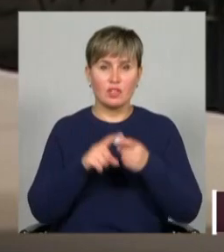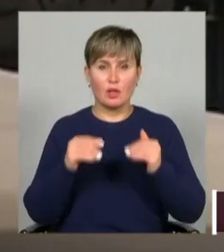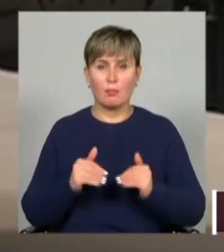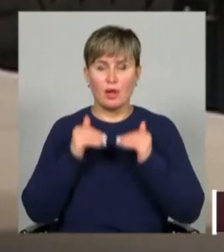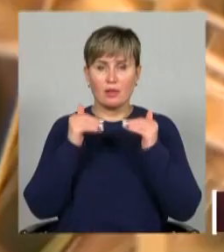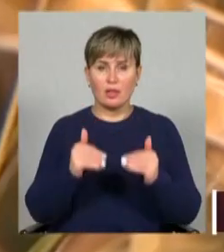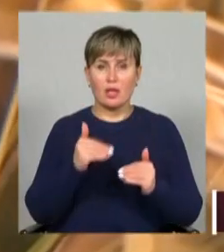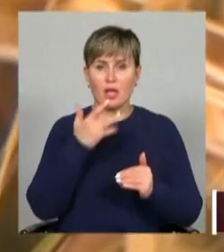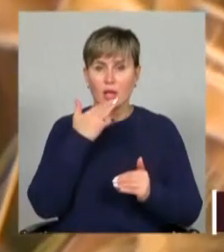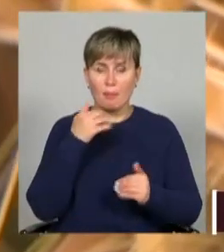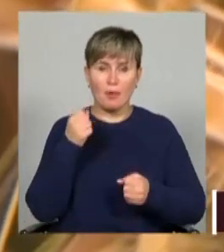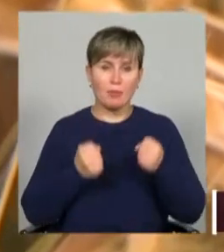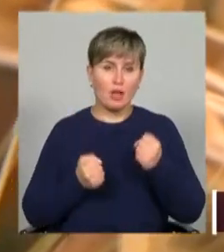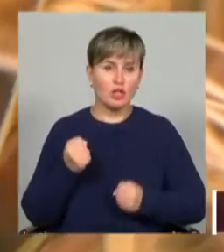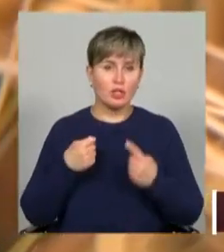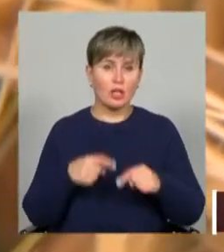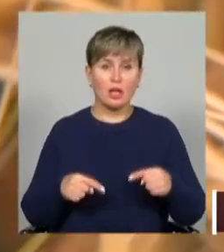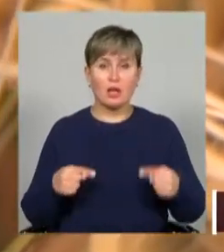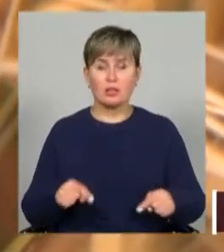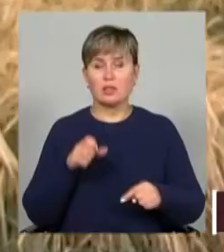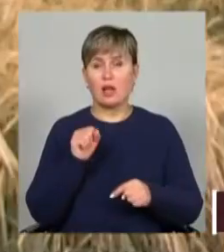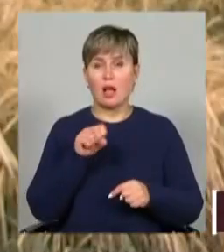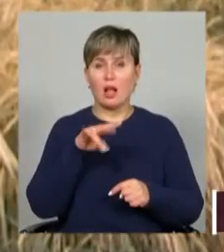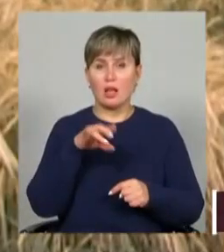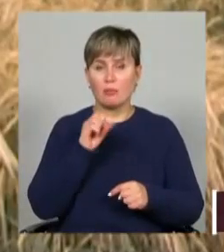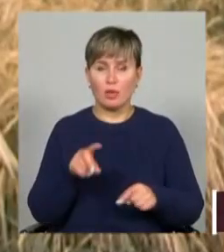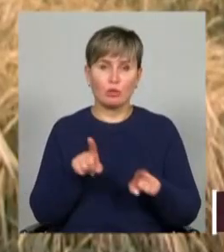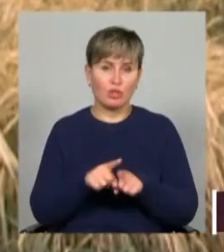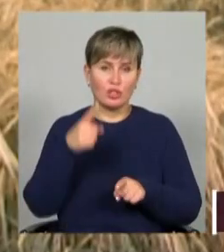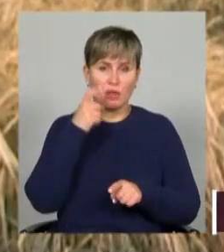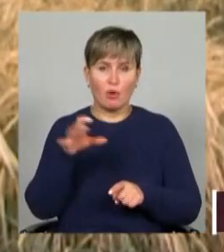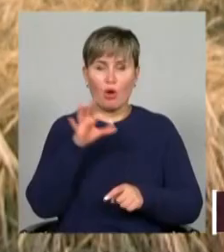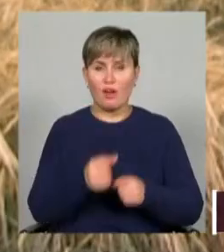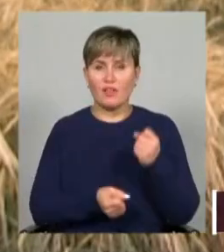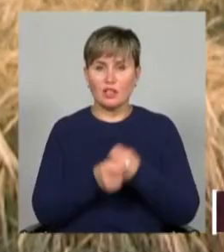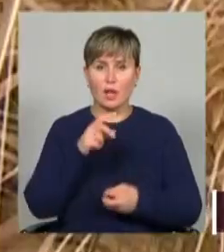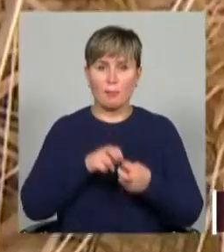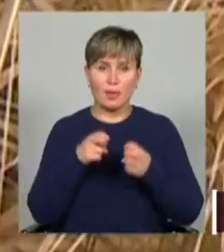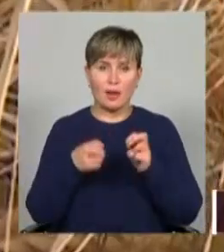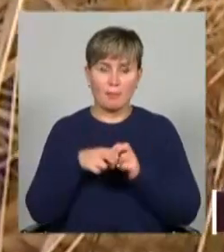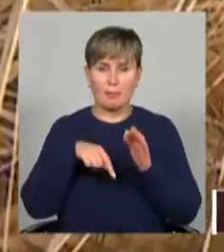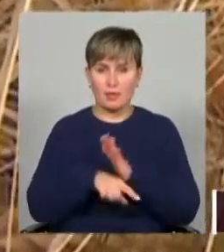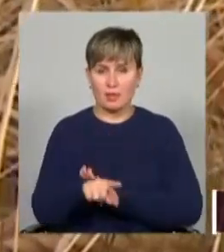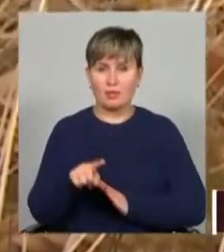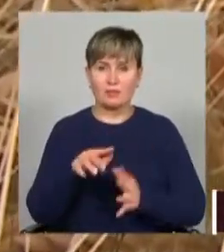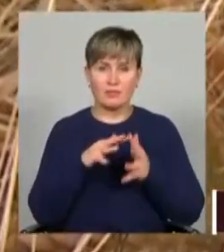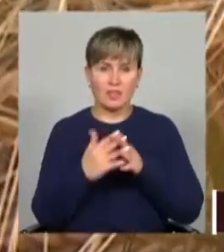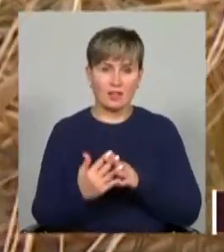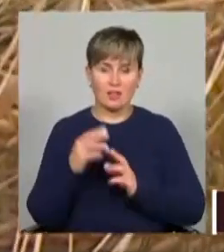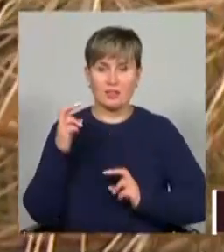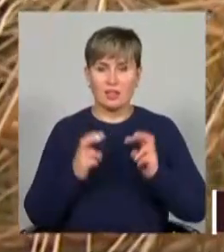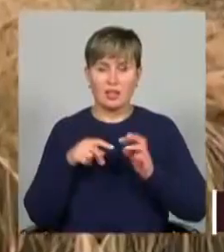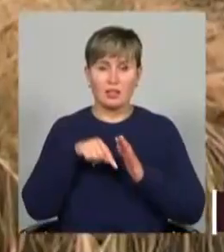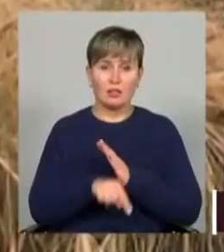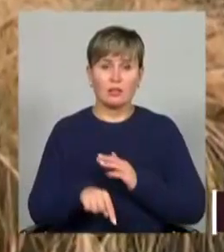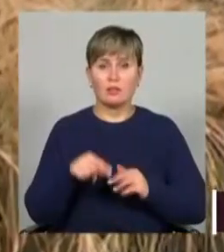на импортные товары и автомобили. А вот Алибек Таев, в свою очередь, напомнил о возникающих проблемах в аграрном секторе. По его мнению, на